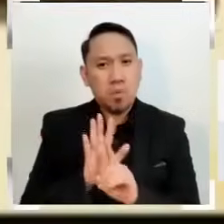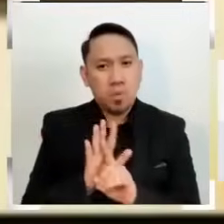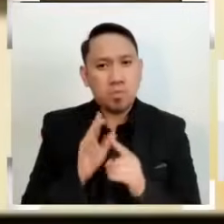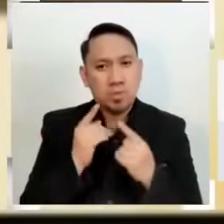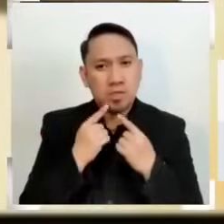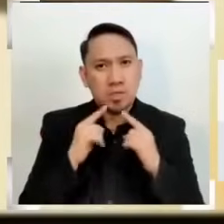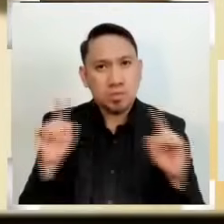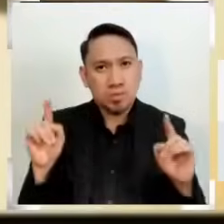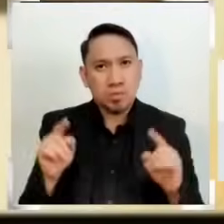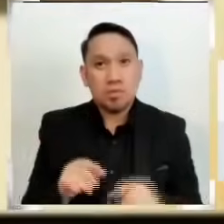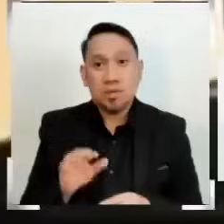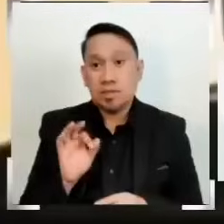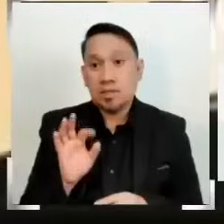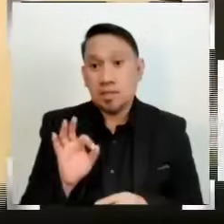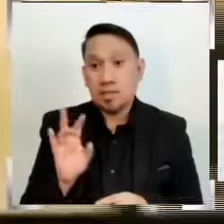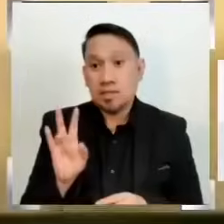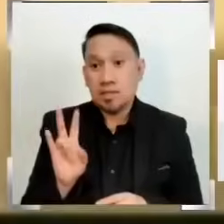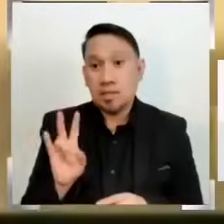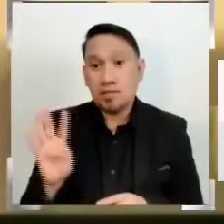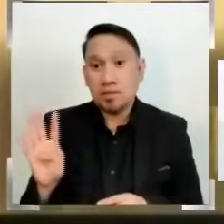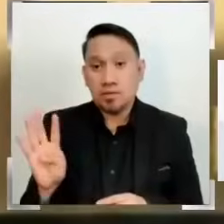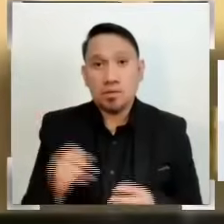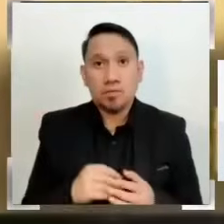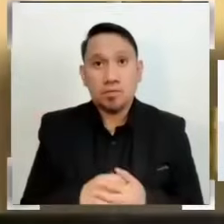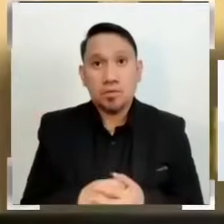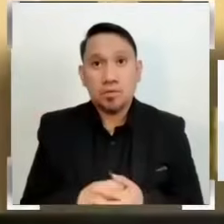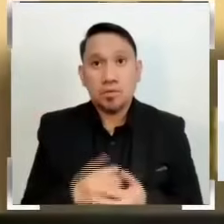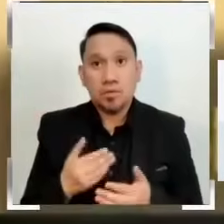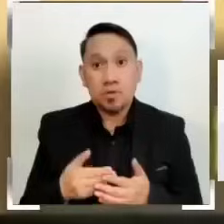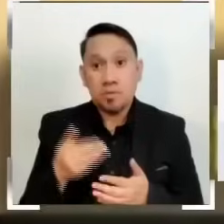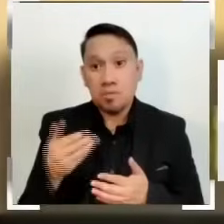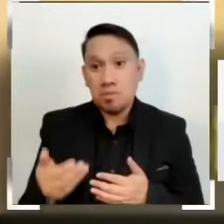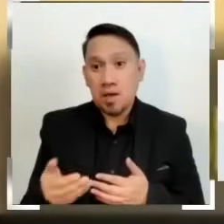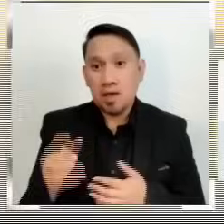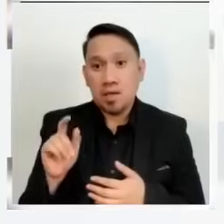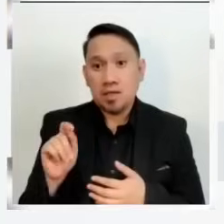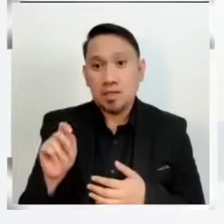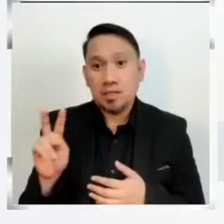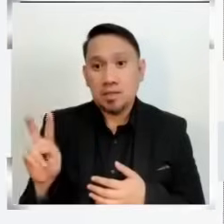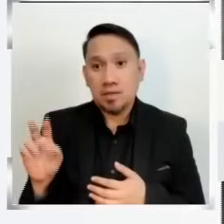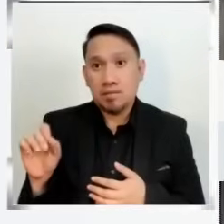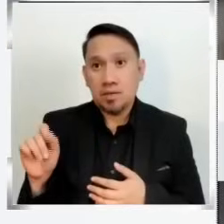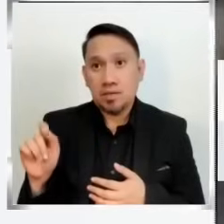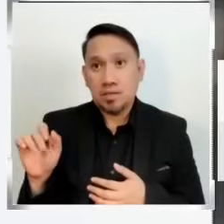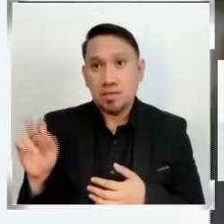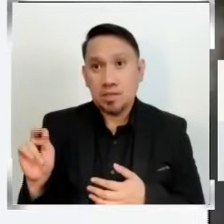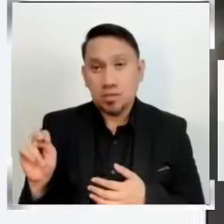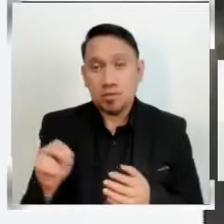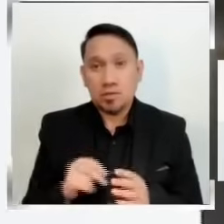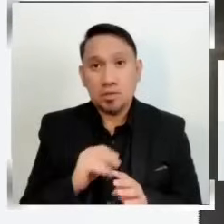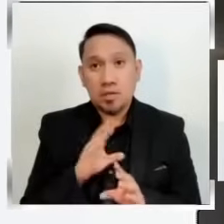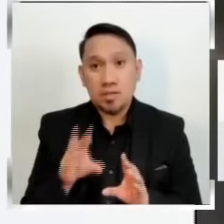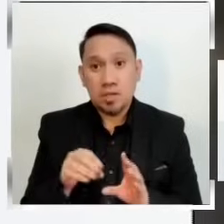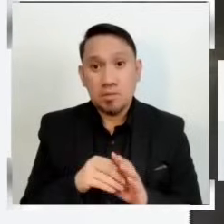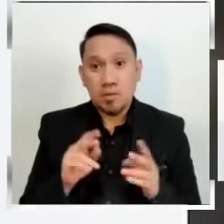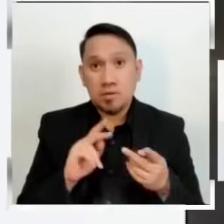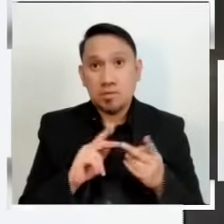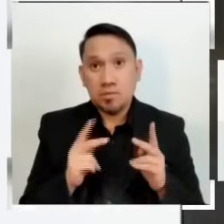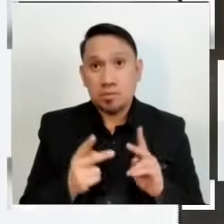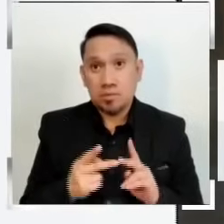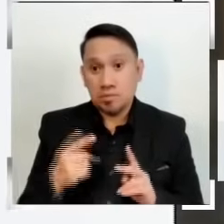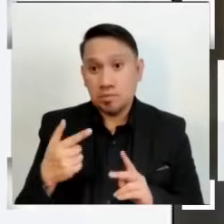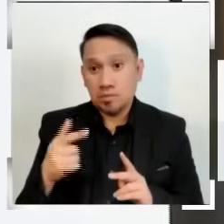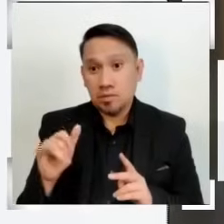1974 nang kanyang bilhin ang isang naghihingalong TV station mula kay Bob Stewart, kasama ng kanyang partners na sina Gilberto Duavit